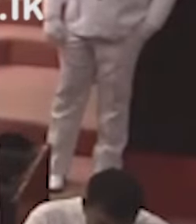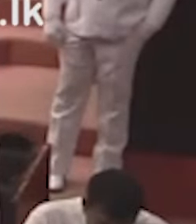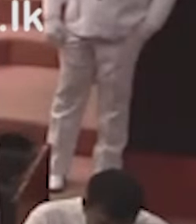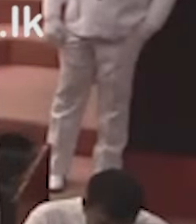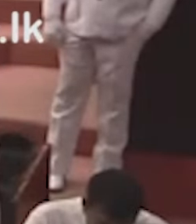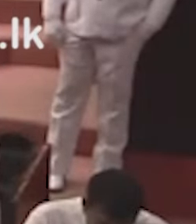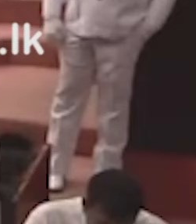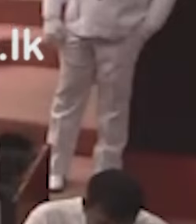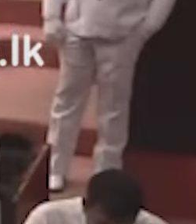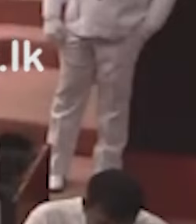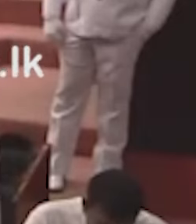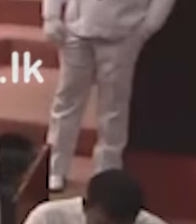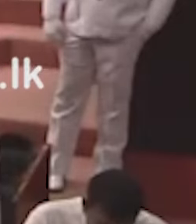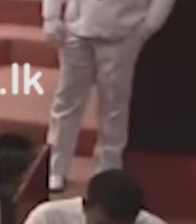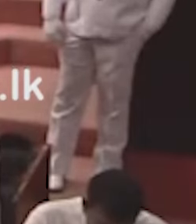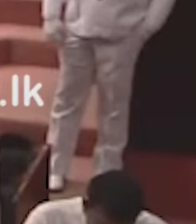විජේදත්ත රාජපක්ෂ මහතා